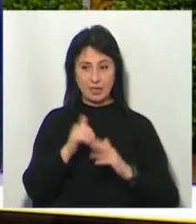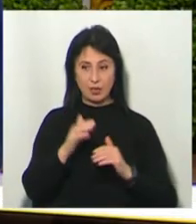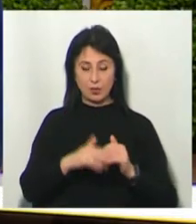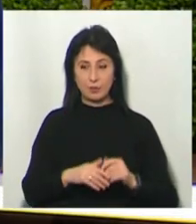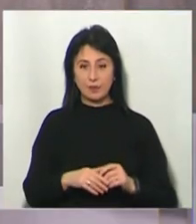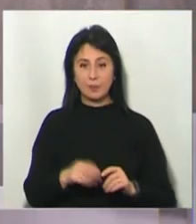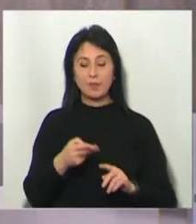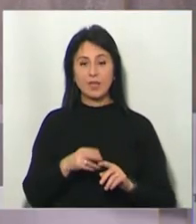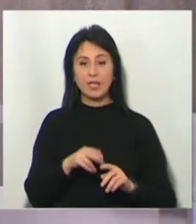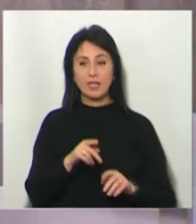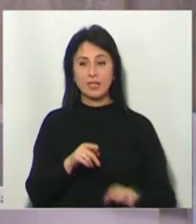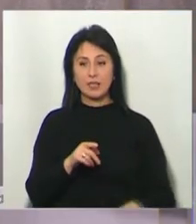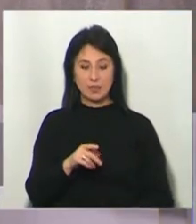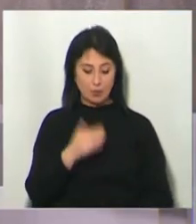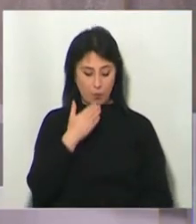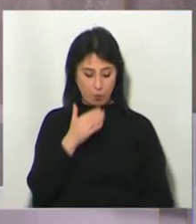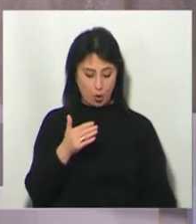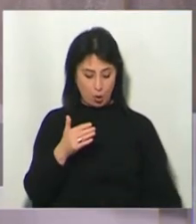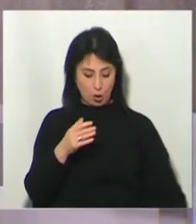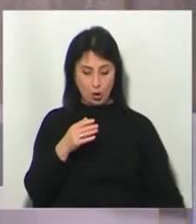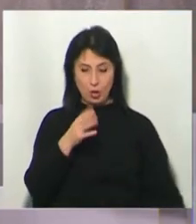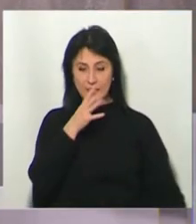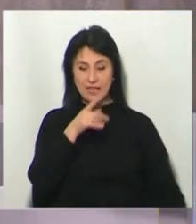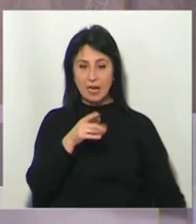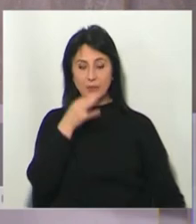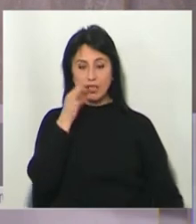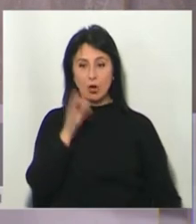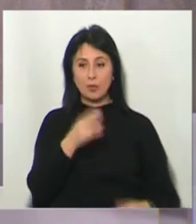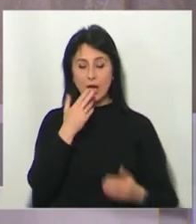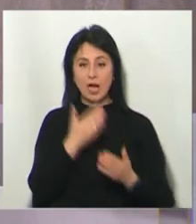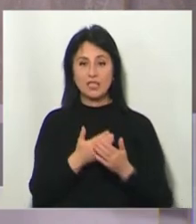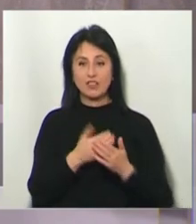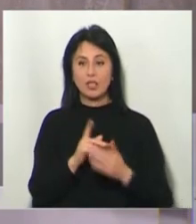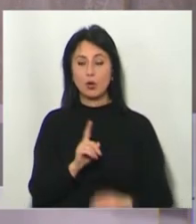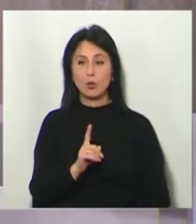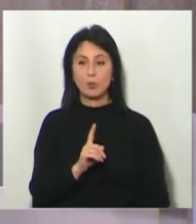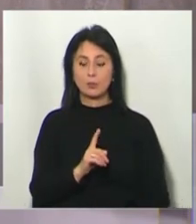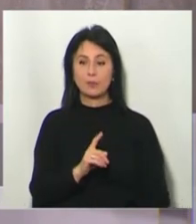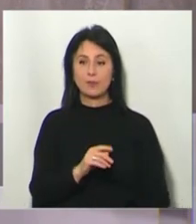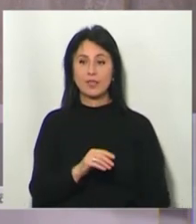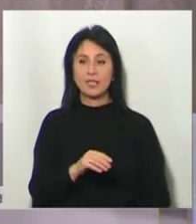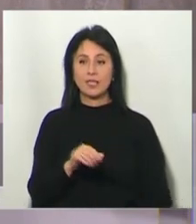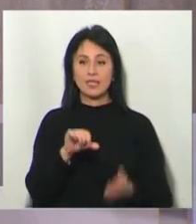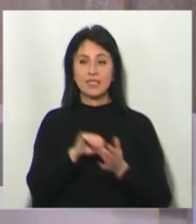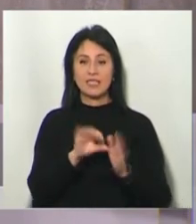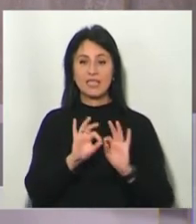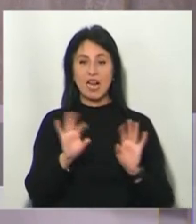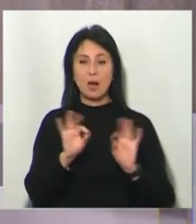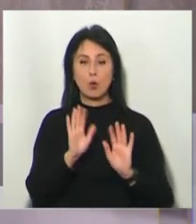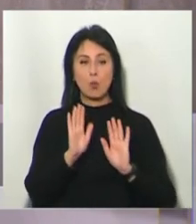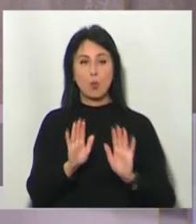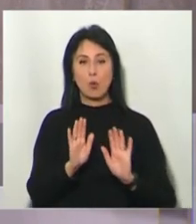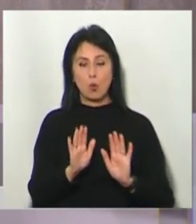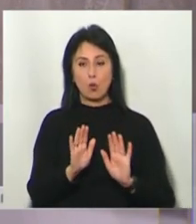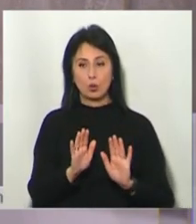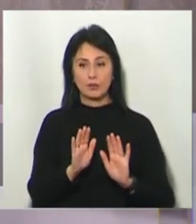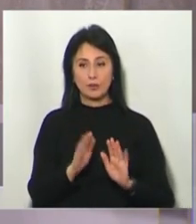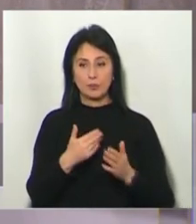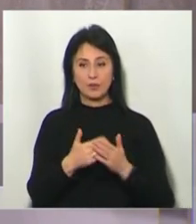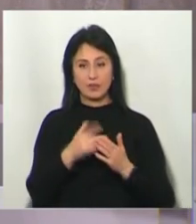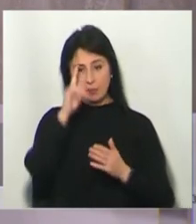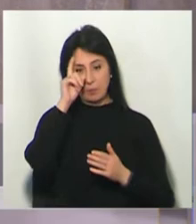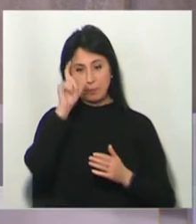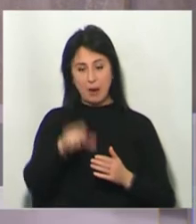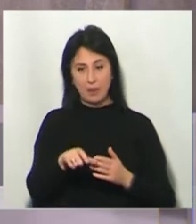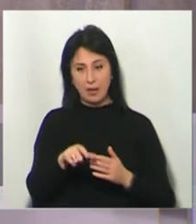კატეგორიას Bolo, lebis, gamuțtileva machuenarom, armodgenebi romelic, muholot, tocat